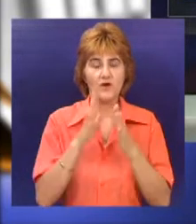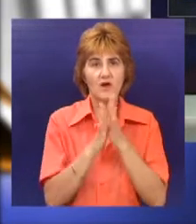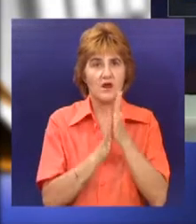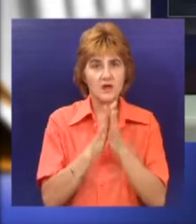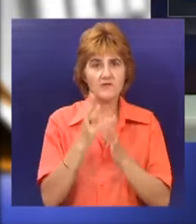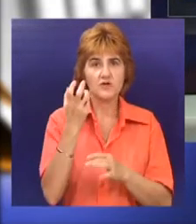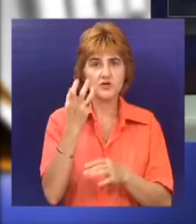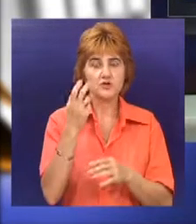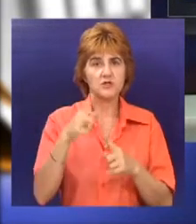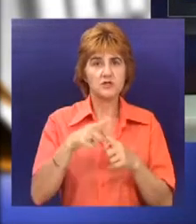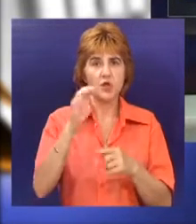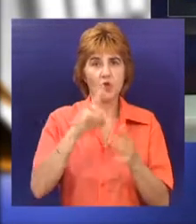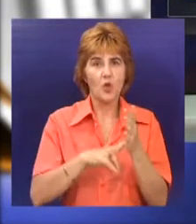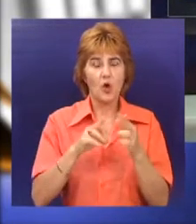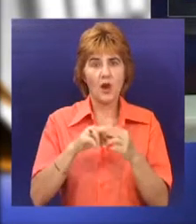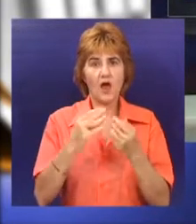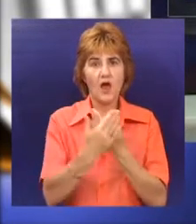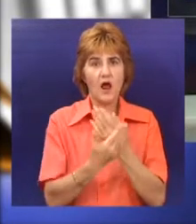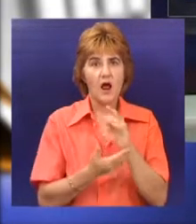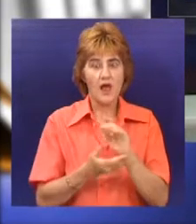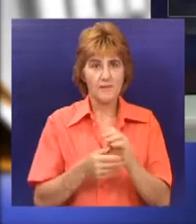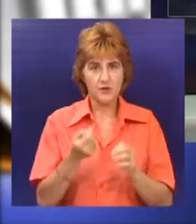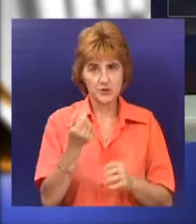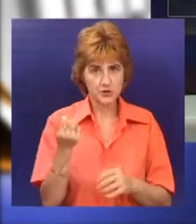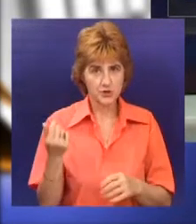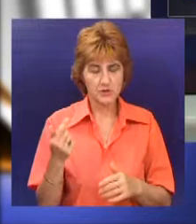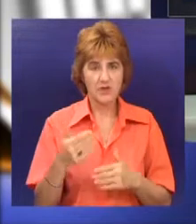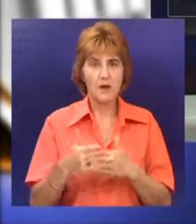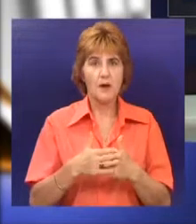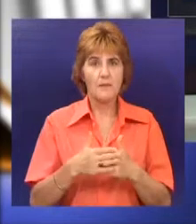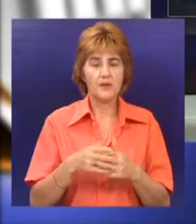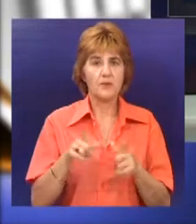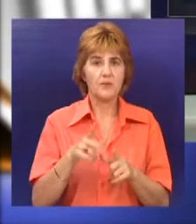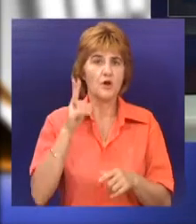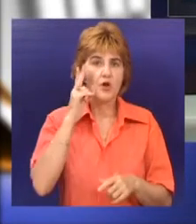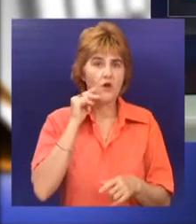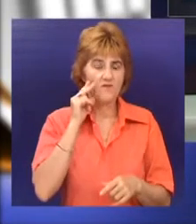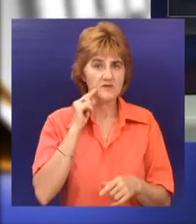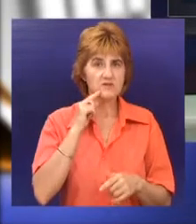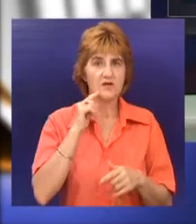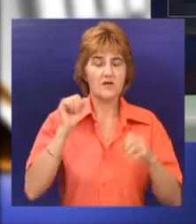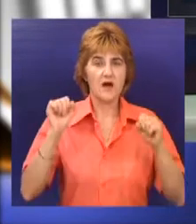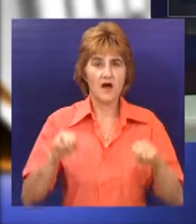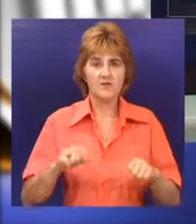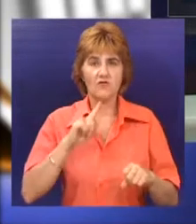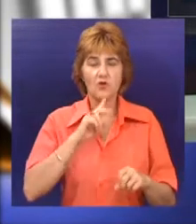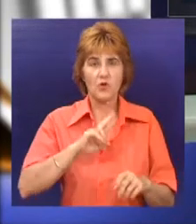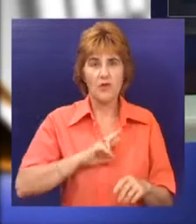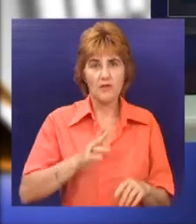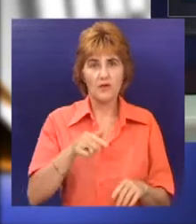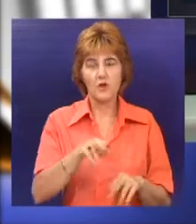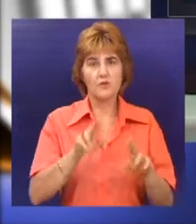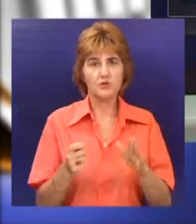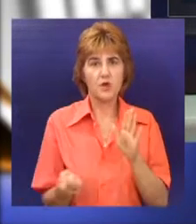prodaja 400 tona hlebnog žita. Otkup se vrši preko produktne berze u Novom Sadu. Gazdinstva mogu prodati od 10